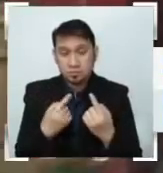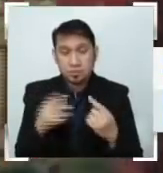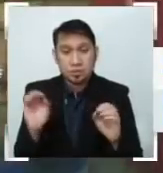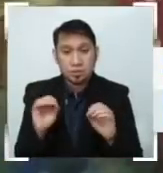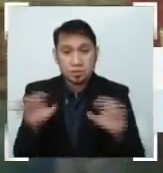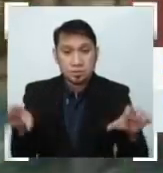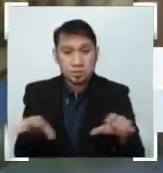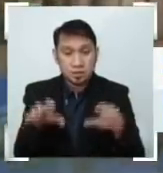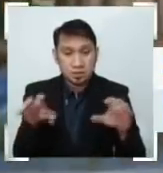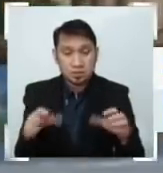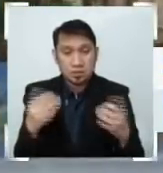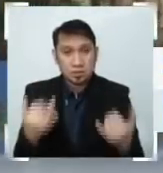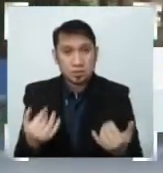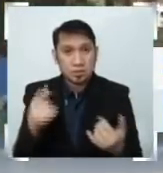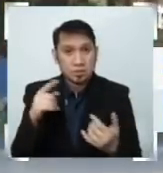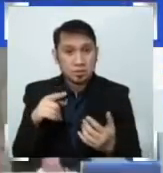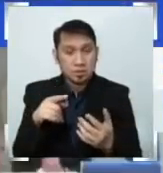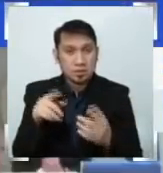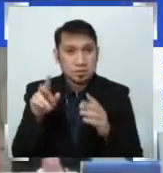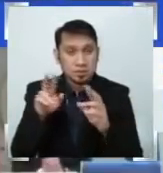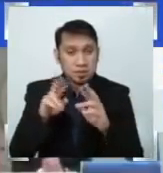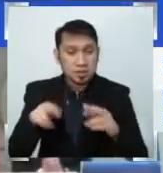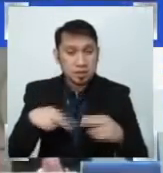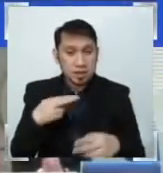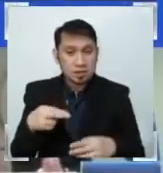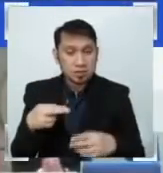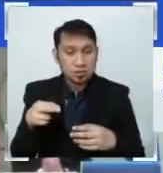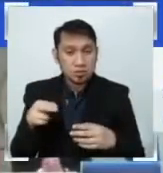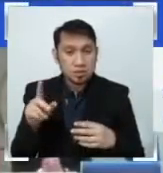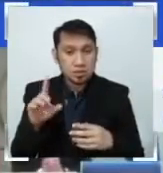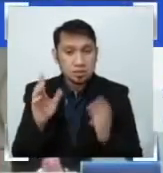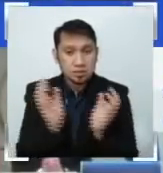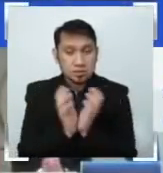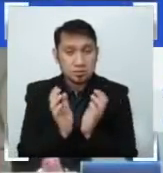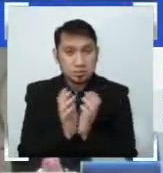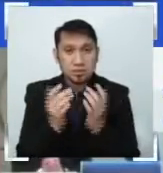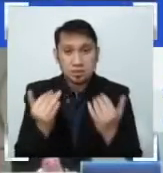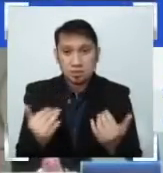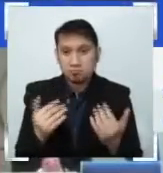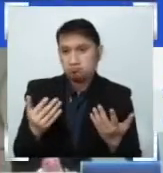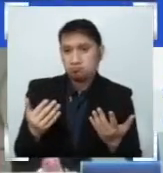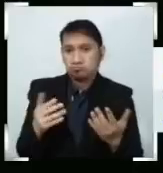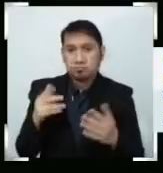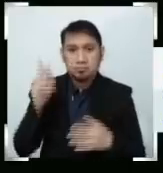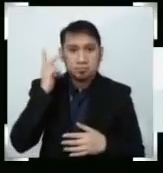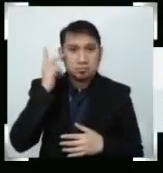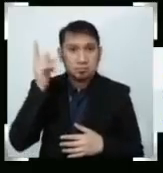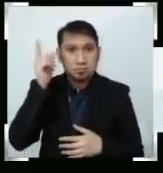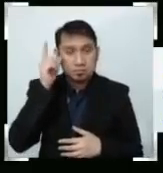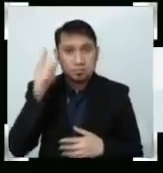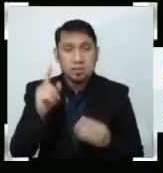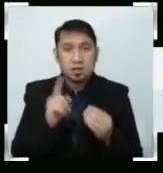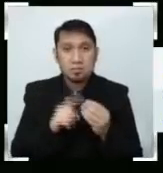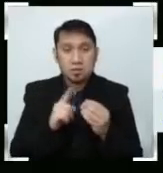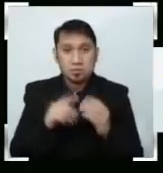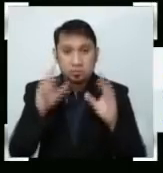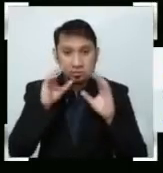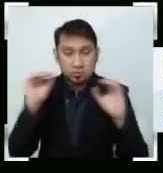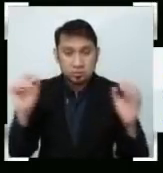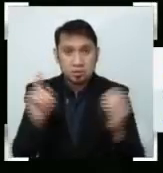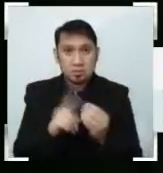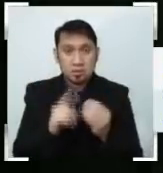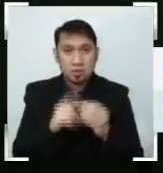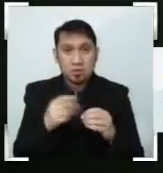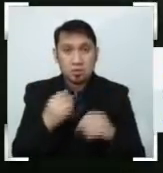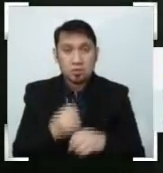pa namin kunin ang reaksyon ng DSWD. Ikinatuwa naman ni Lacson ang matapang na pahayag ng Pangulo tungkol sa pambobomba ng tubig ng